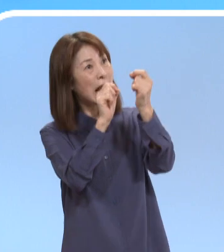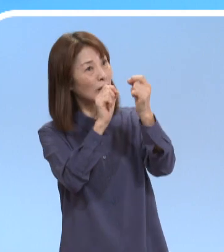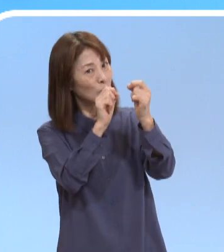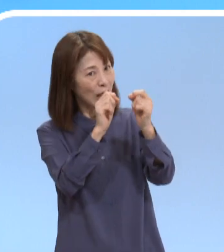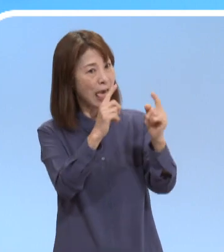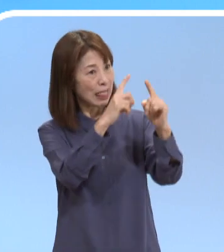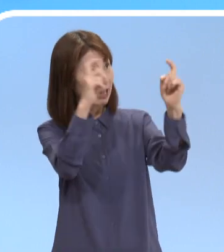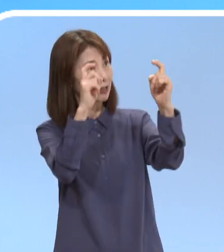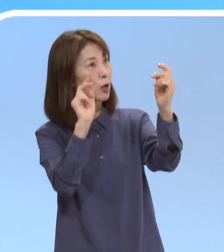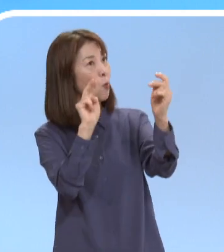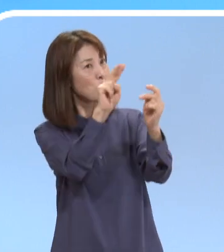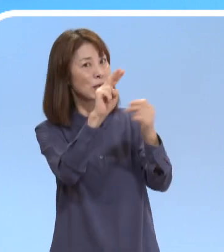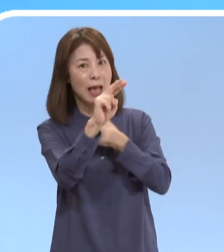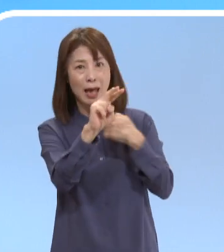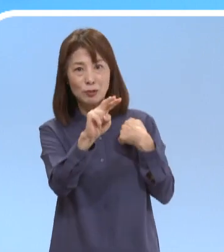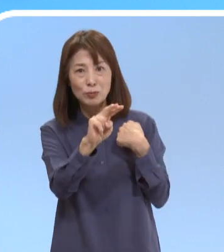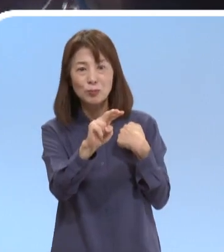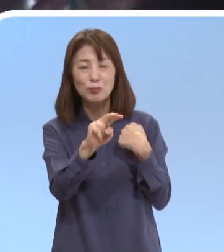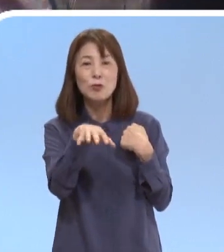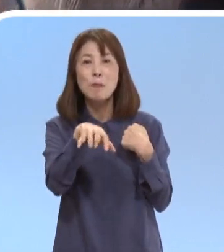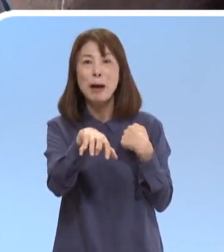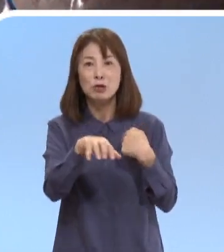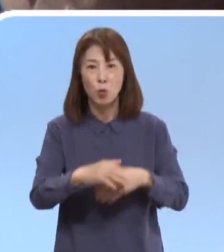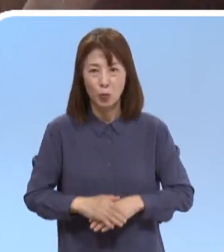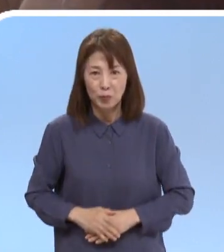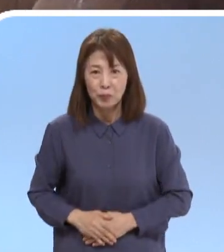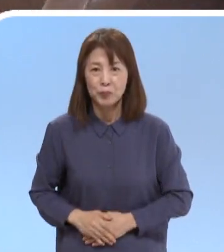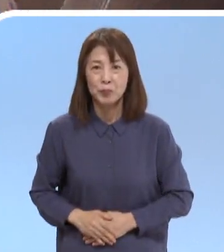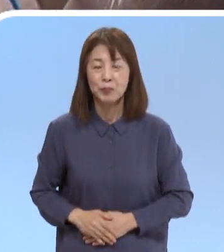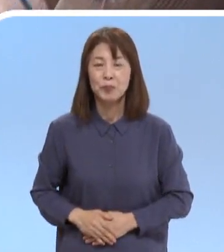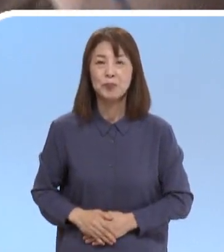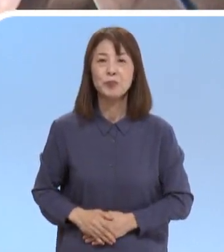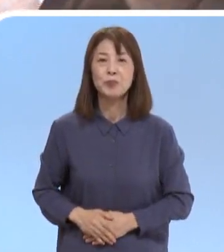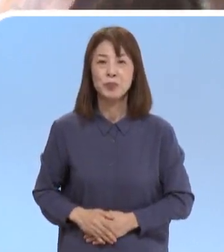で天守閣。 うわー、